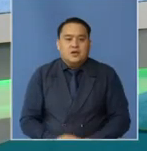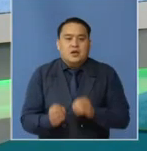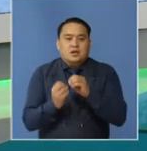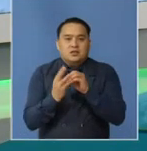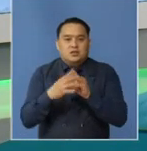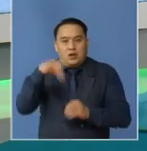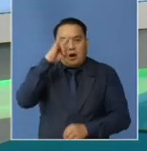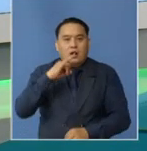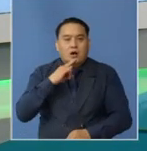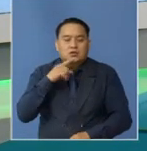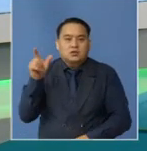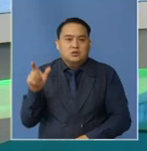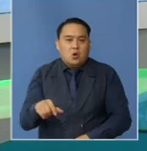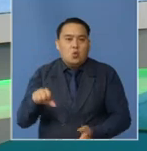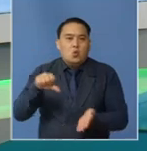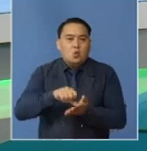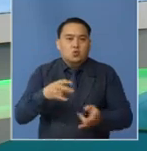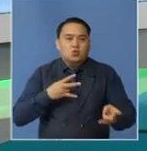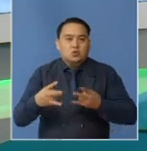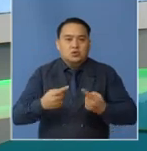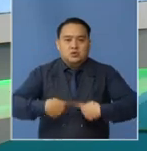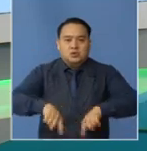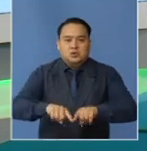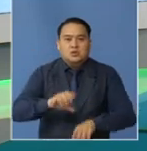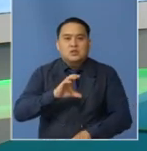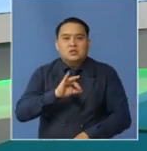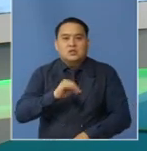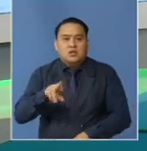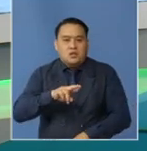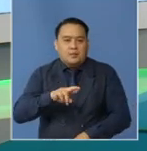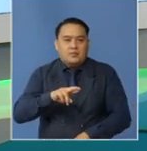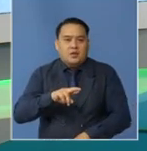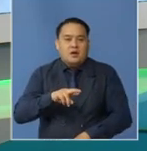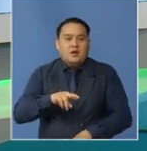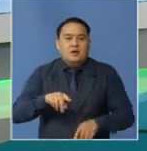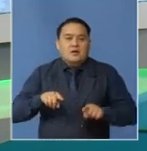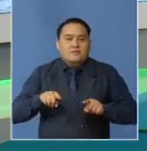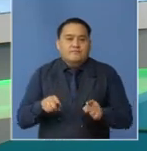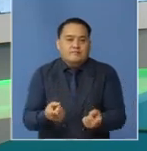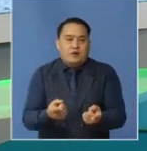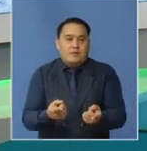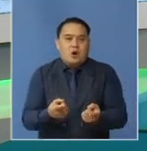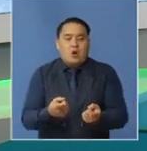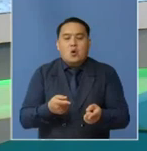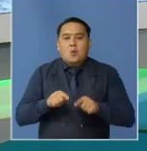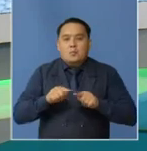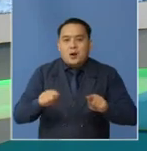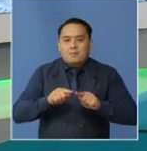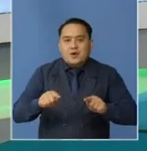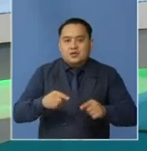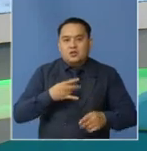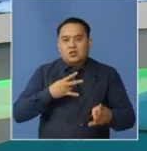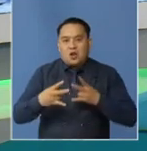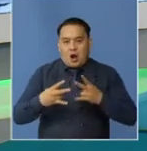14 казахстанцев участвовали в террористической деятельности в Сирии. Они вербовали и пропагандировали терроризм, сообщают новостные